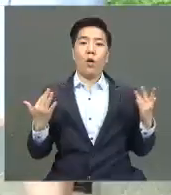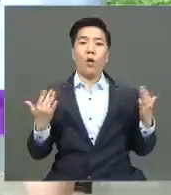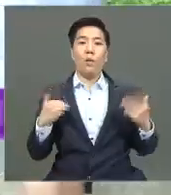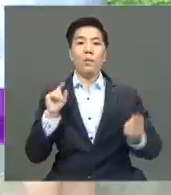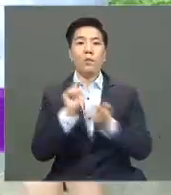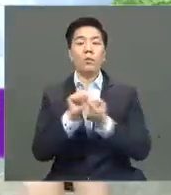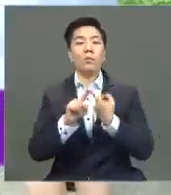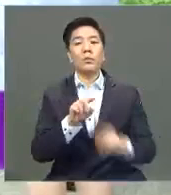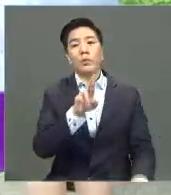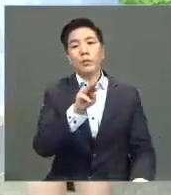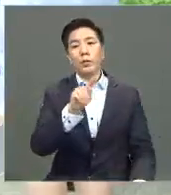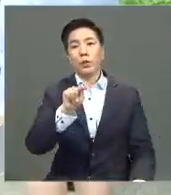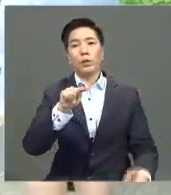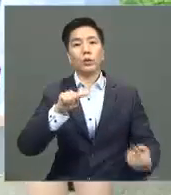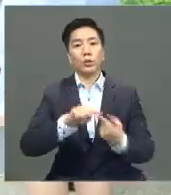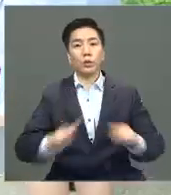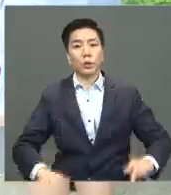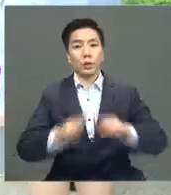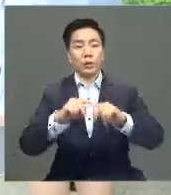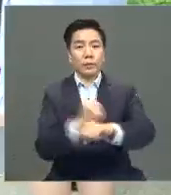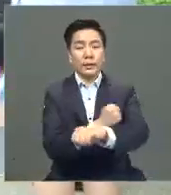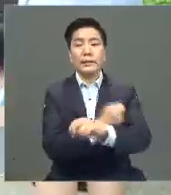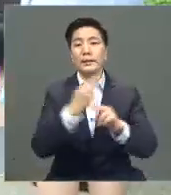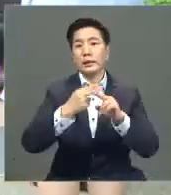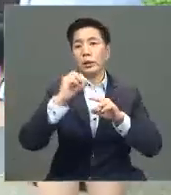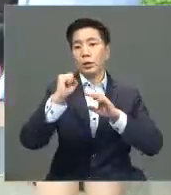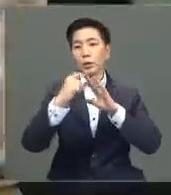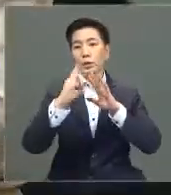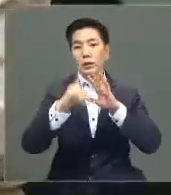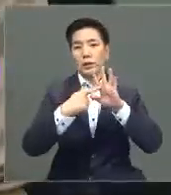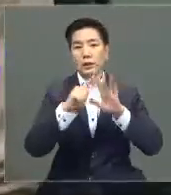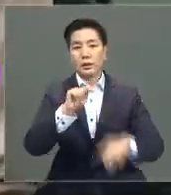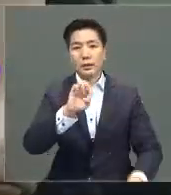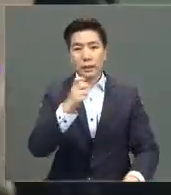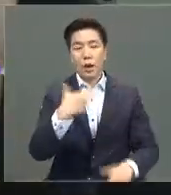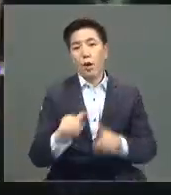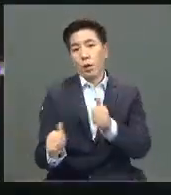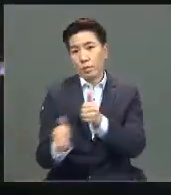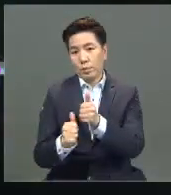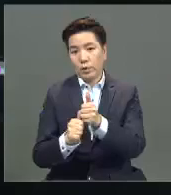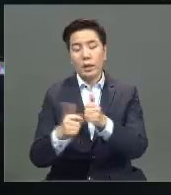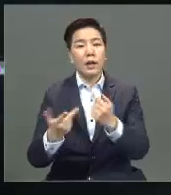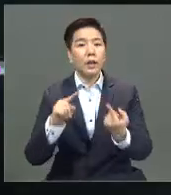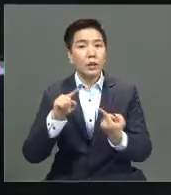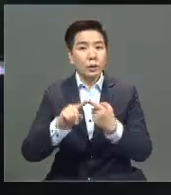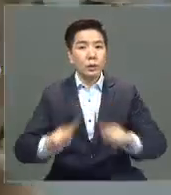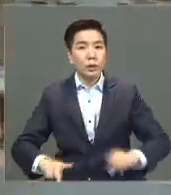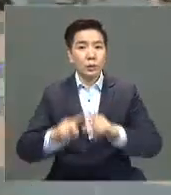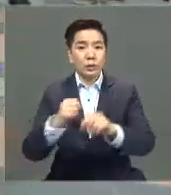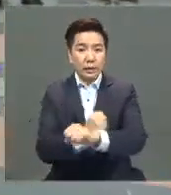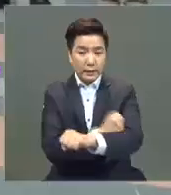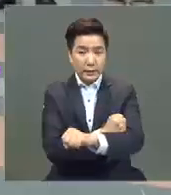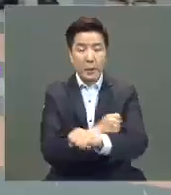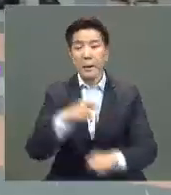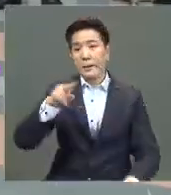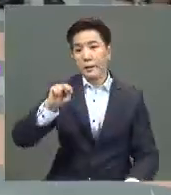รับท่านรัฐมนตรีว่าการกระทรวงแรงงานนายสุชาติชมกลิ่นนะคะแล้วก็นางนฤมลพินโยสินวัฒน์รัฐมนตรีช่วยว่าการกระทรวงแรงงาน